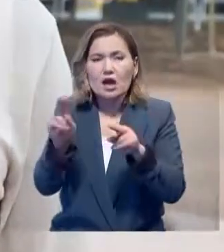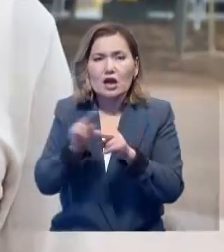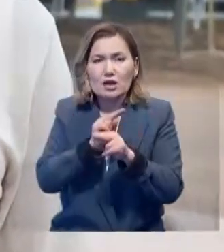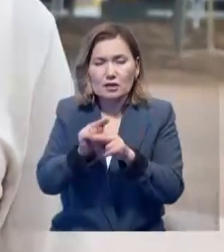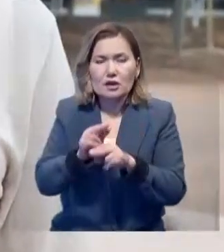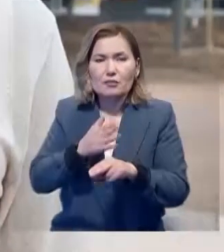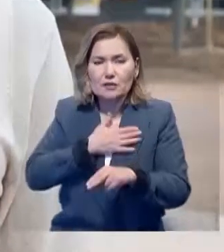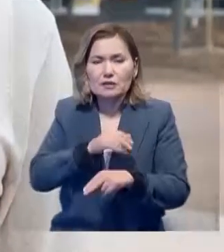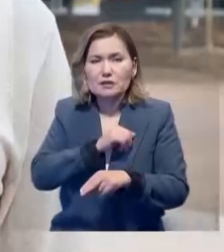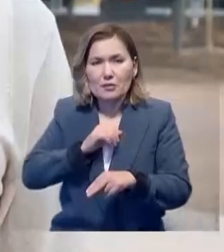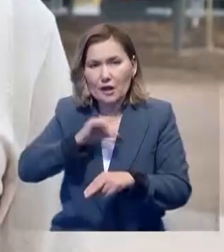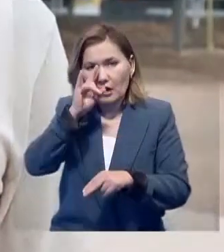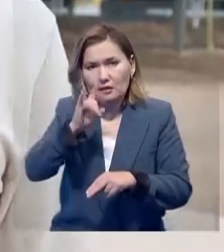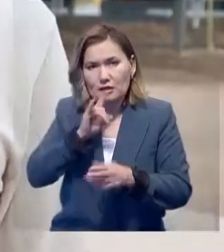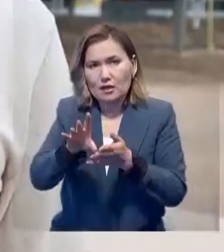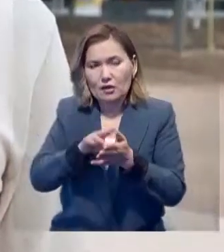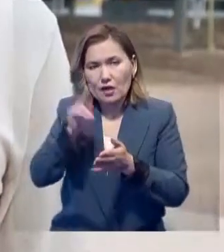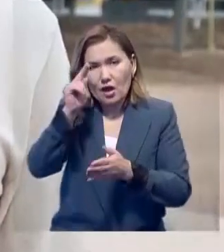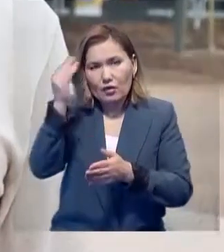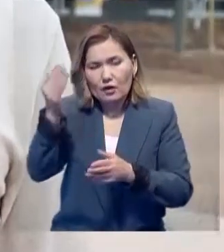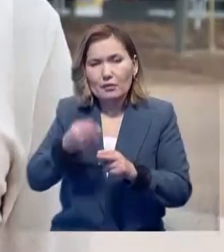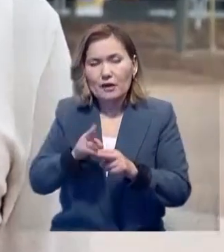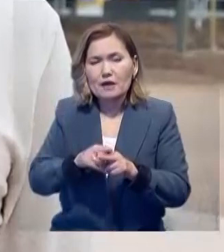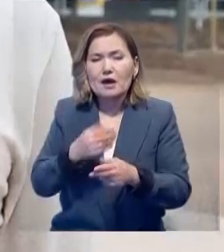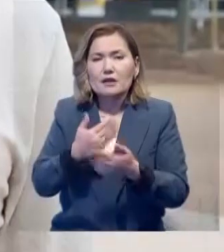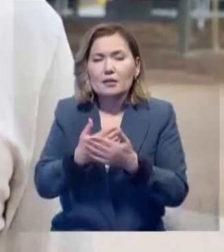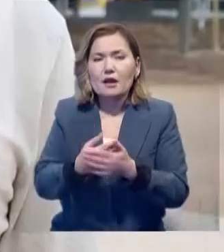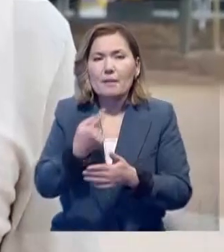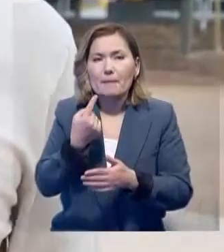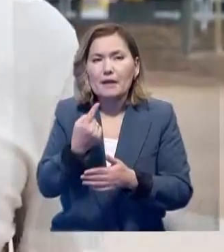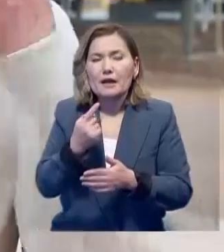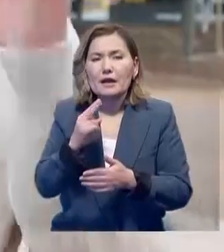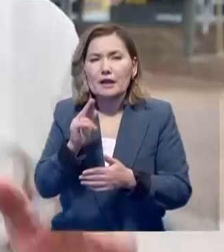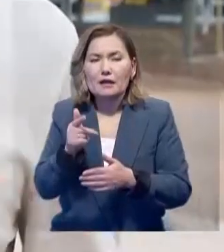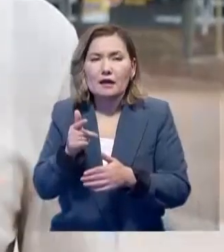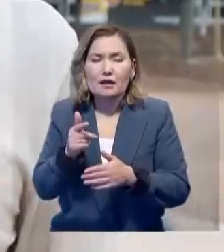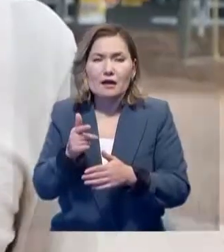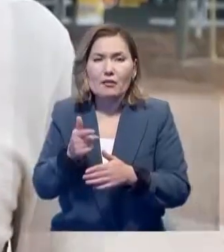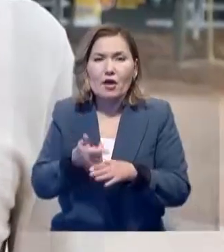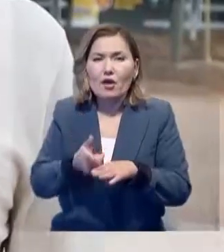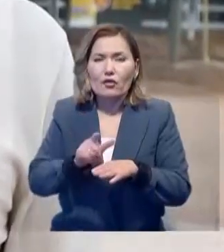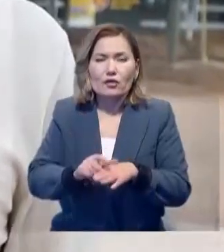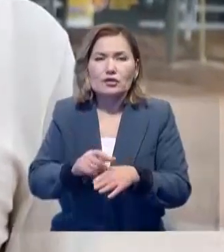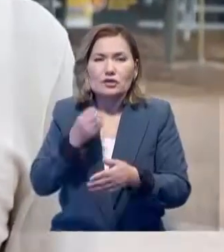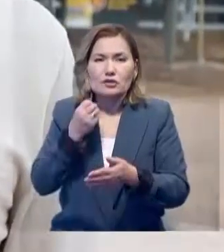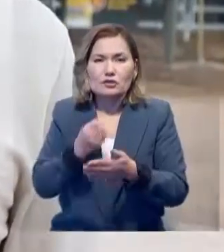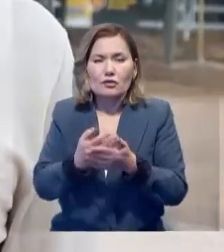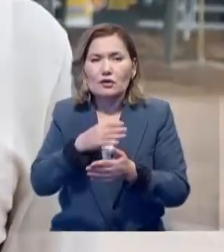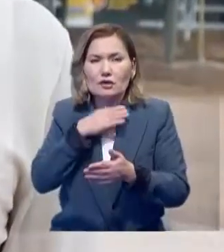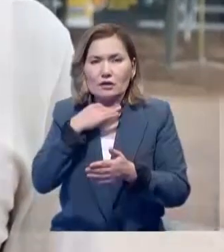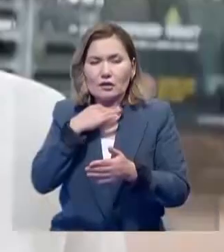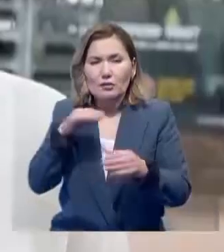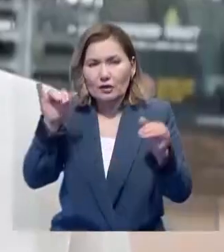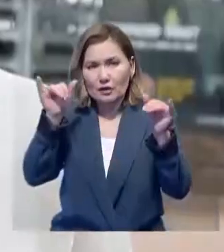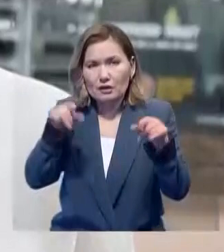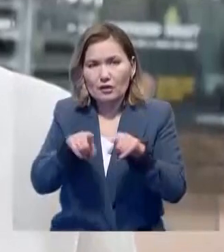Соның біздер көріп отырғанымыз, егер де 1 килограмм өзіндік құны өте Австралияда